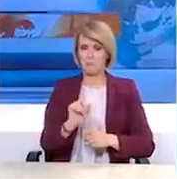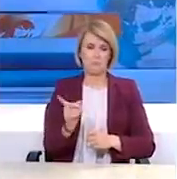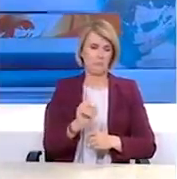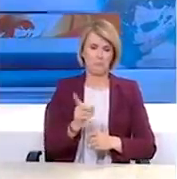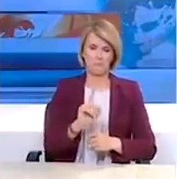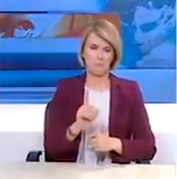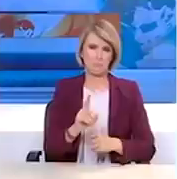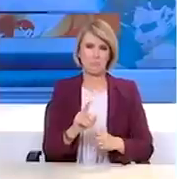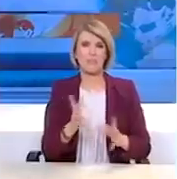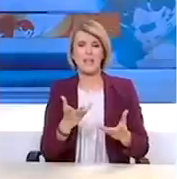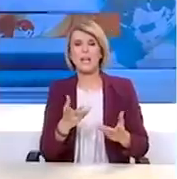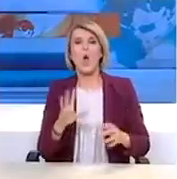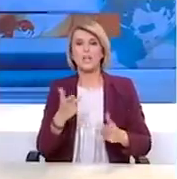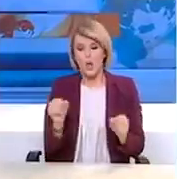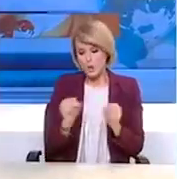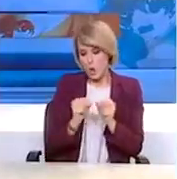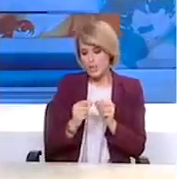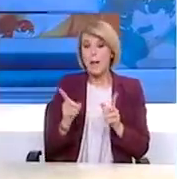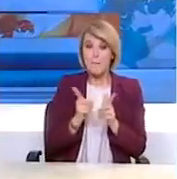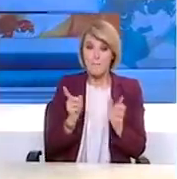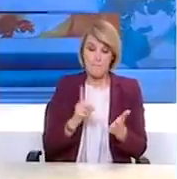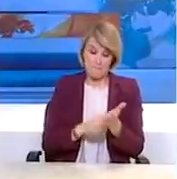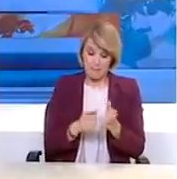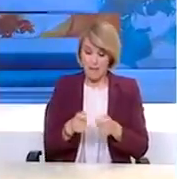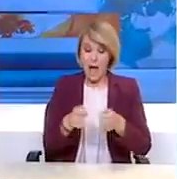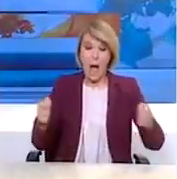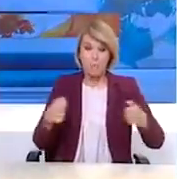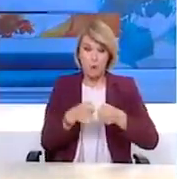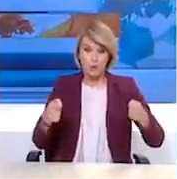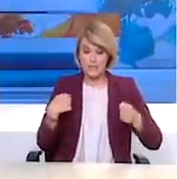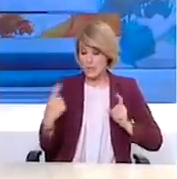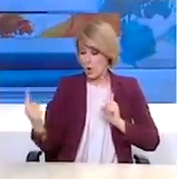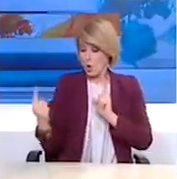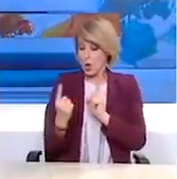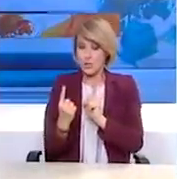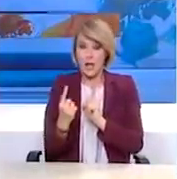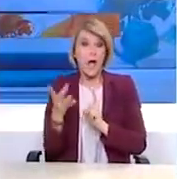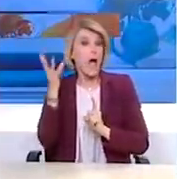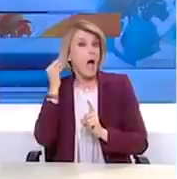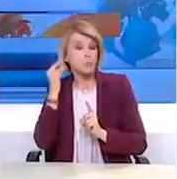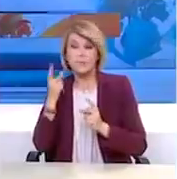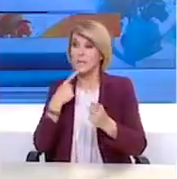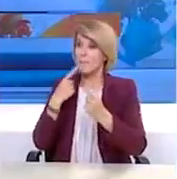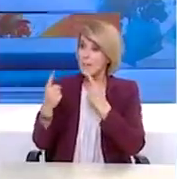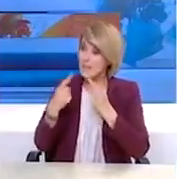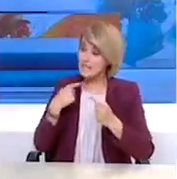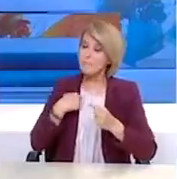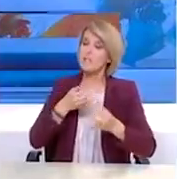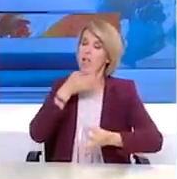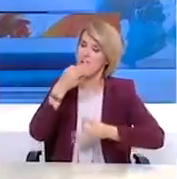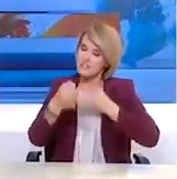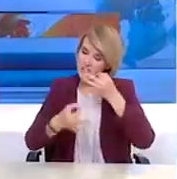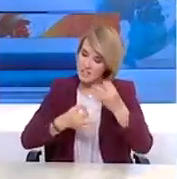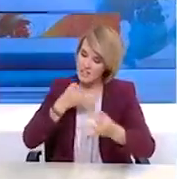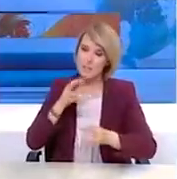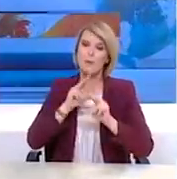δεν κρατούσαν τις αποστάσεις που προβλέπονται μεταξύ τους. Μας άκουσαν, τους εξηγήσαμε, μιλήσαμε